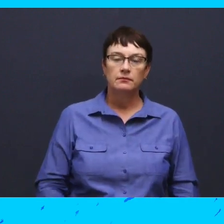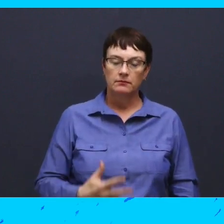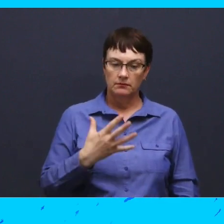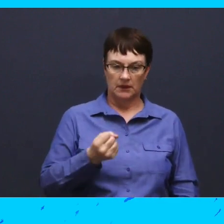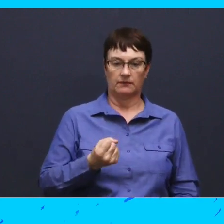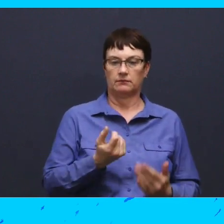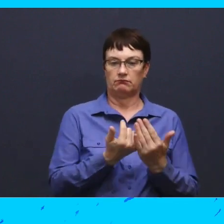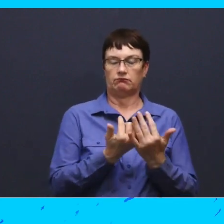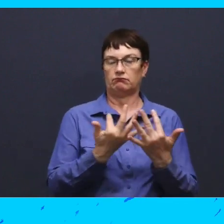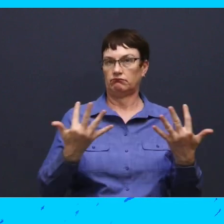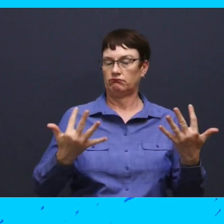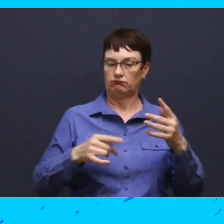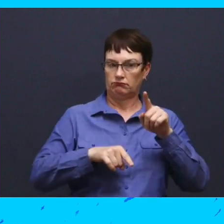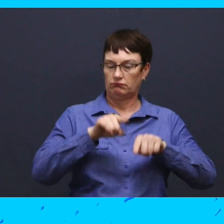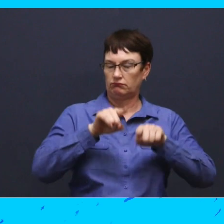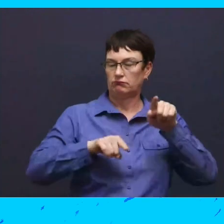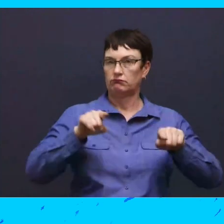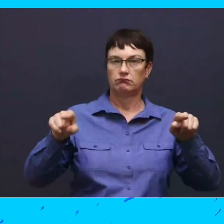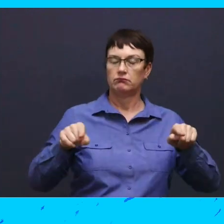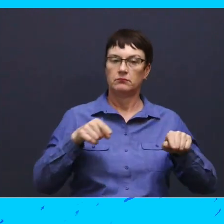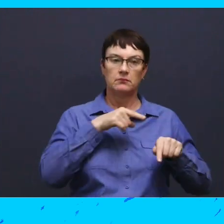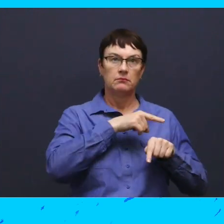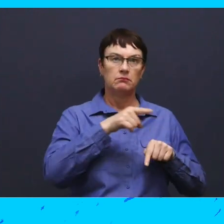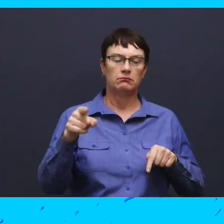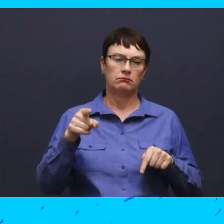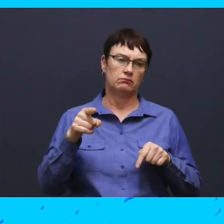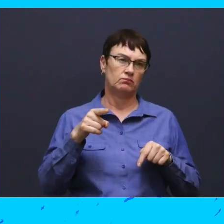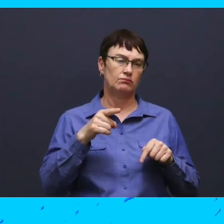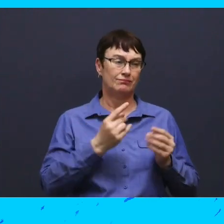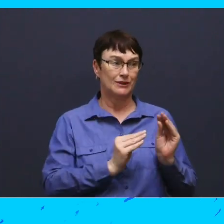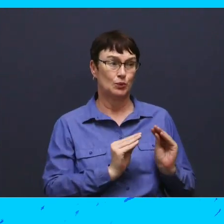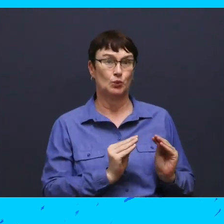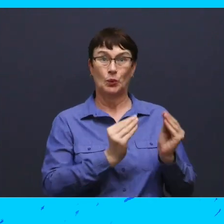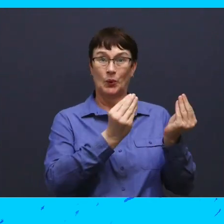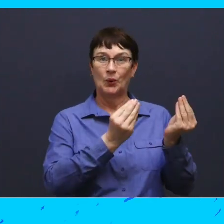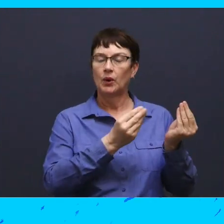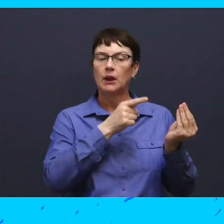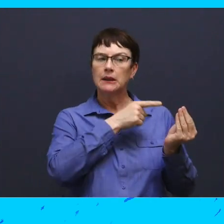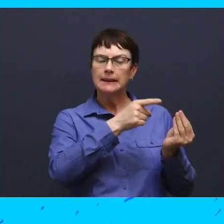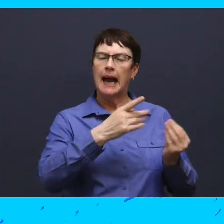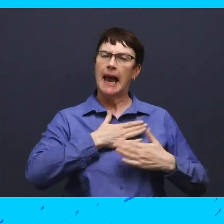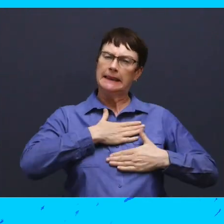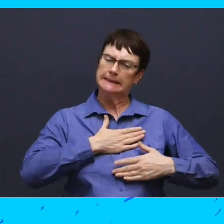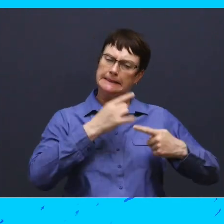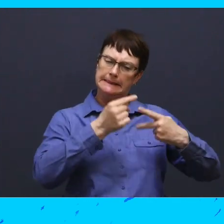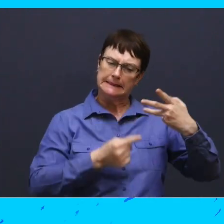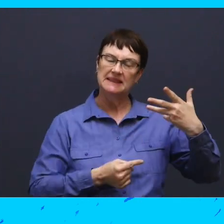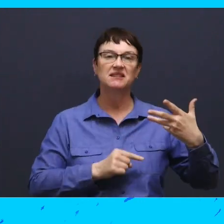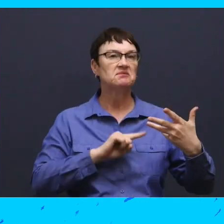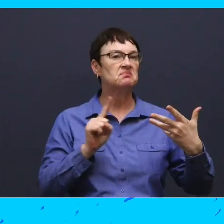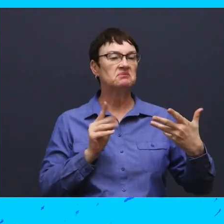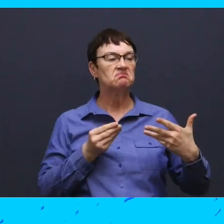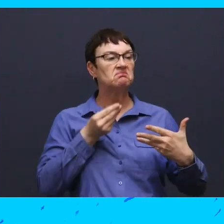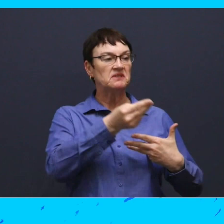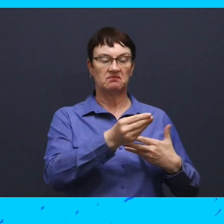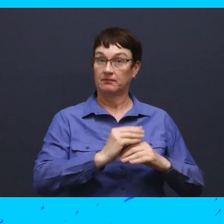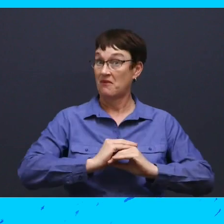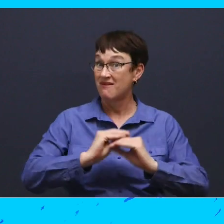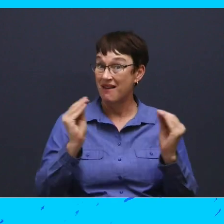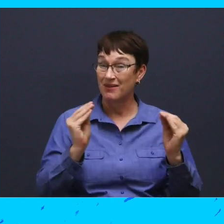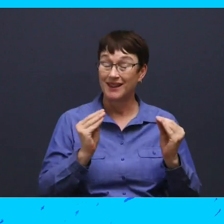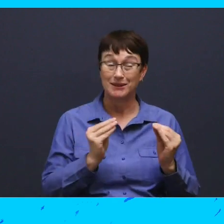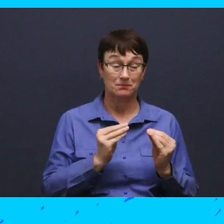nous avons, par exemple, dans les adolescents, un pourcentage beaucoup plus élevé que dans